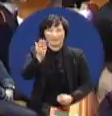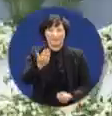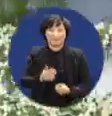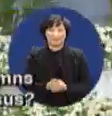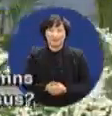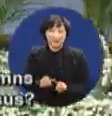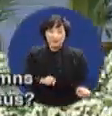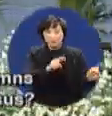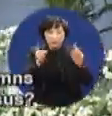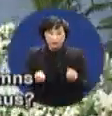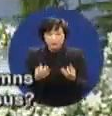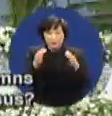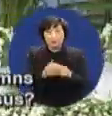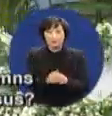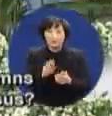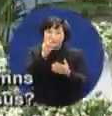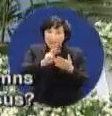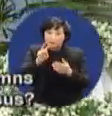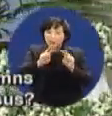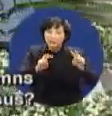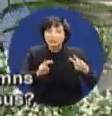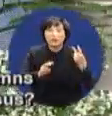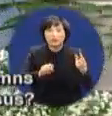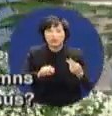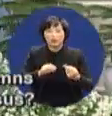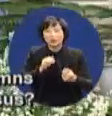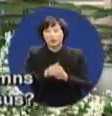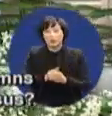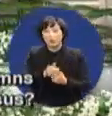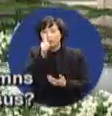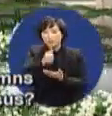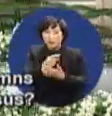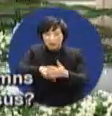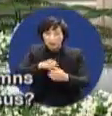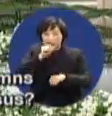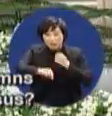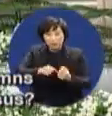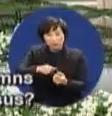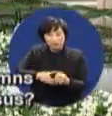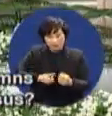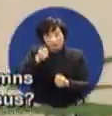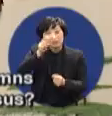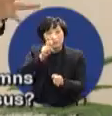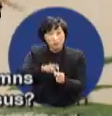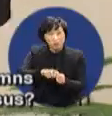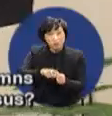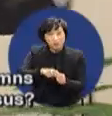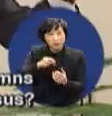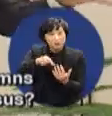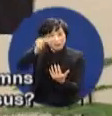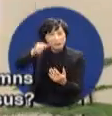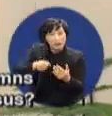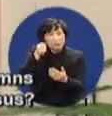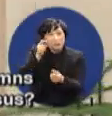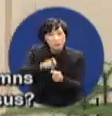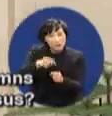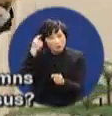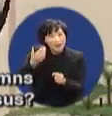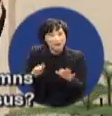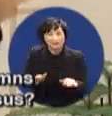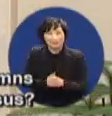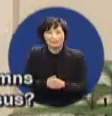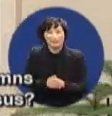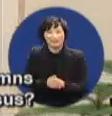왜 부활절에 202장 죄에서 자유를 얻게 하면 이 찬송을 선택했을까? 예수 부활했으니